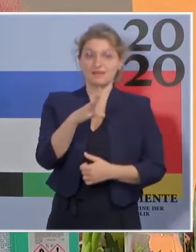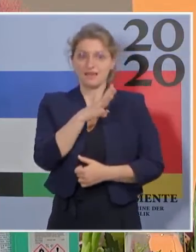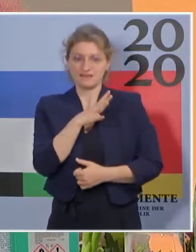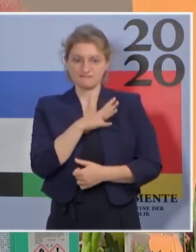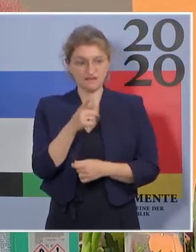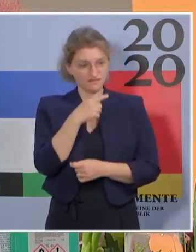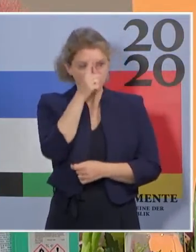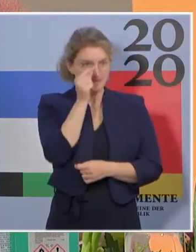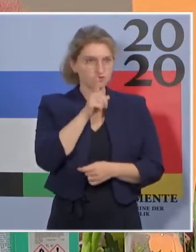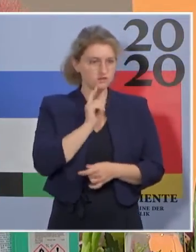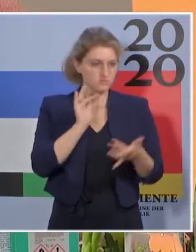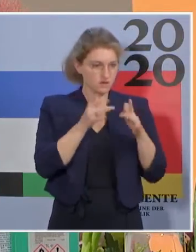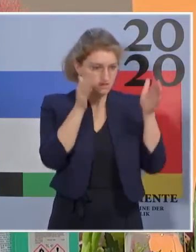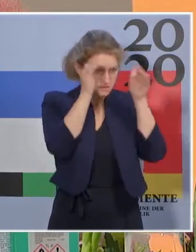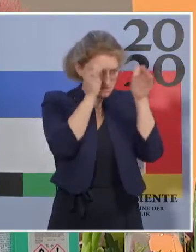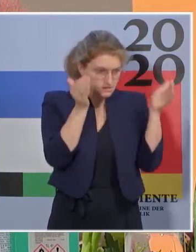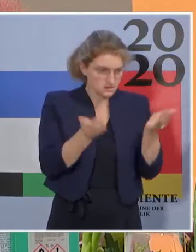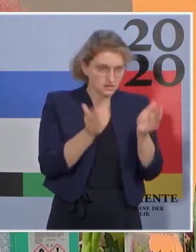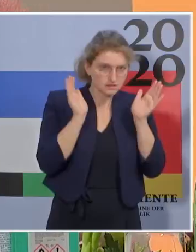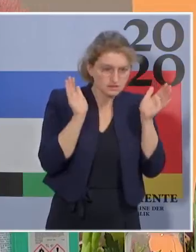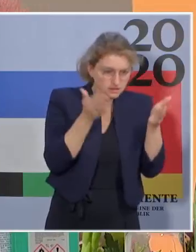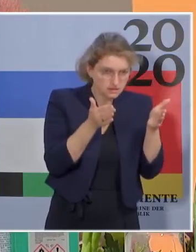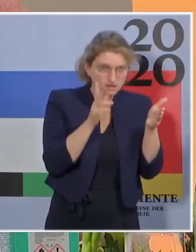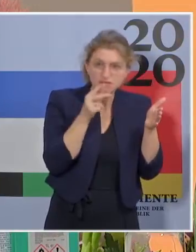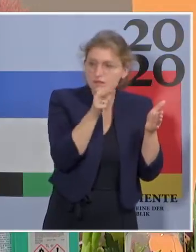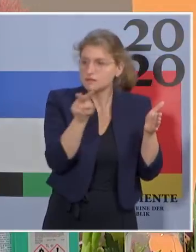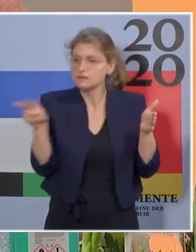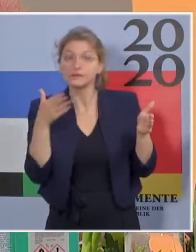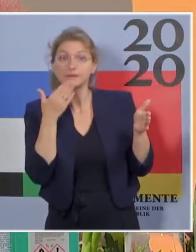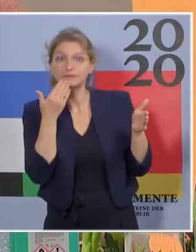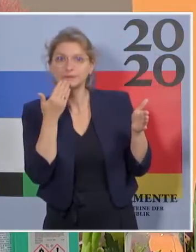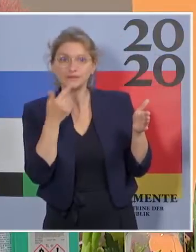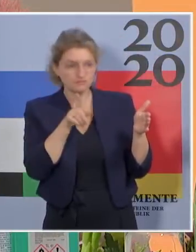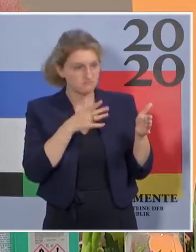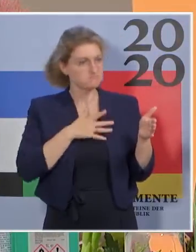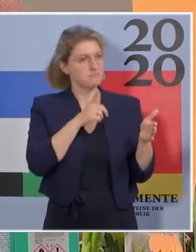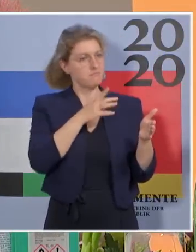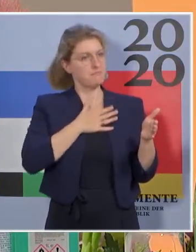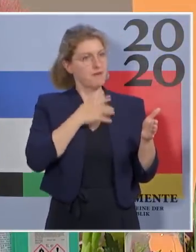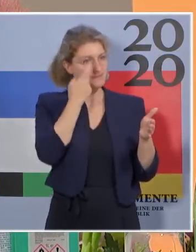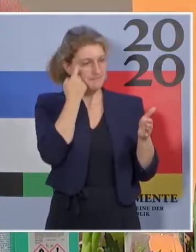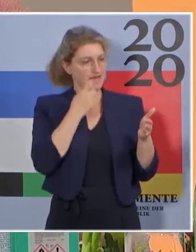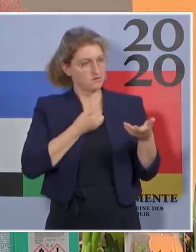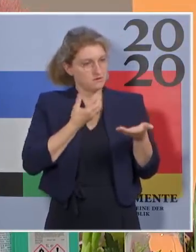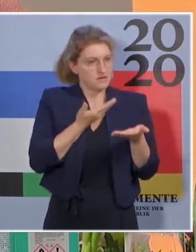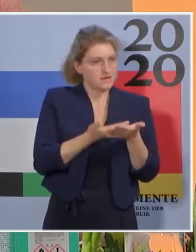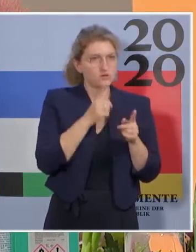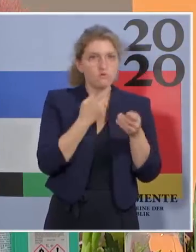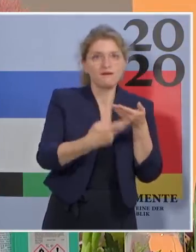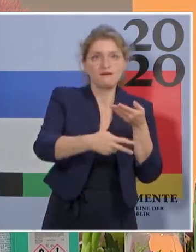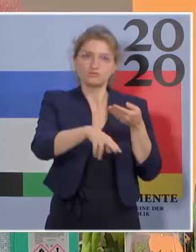eigenen begrenzten Filterblase sehen, wenn sie ihre Meinung in ihrer von ihnen selbst